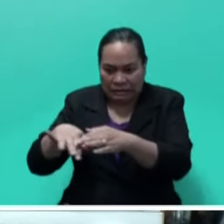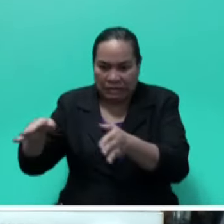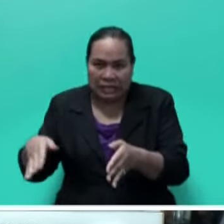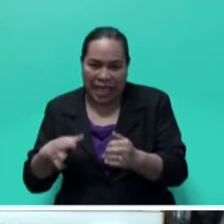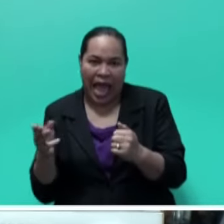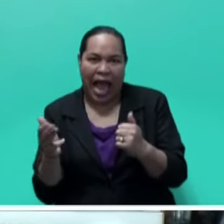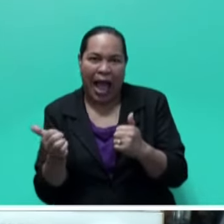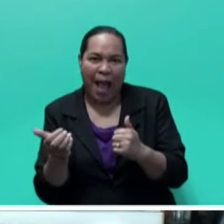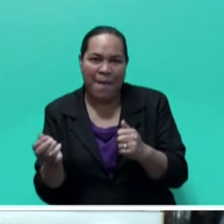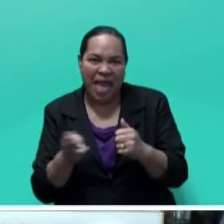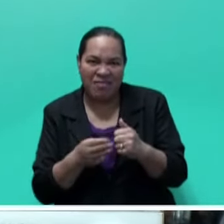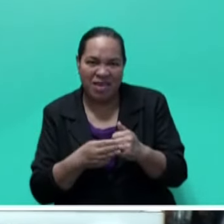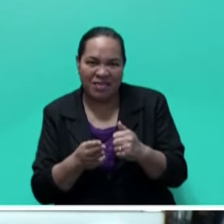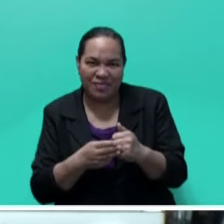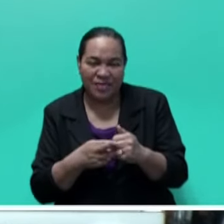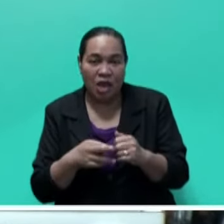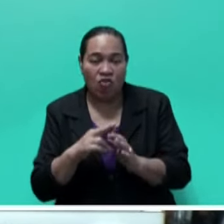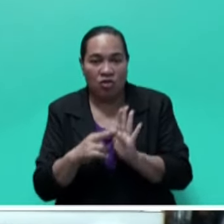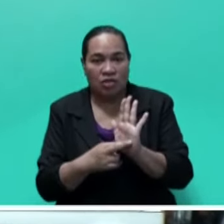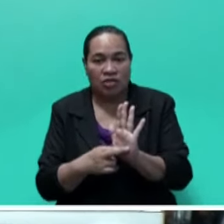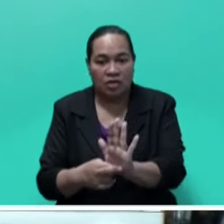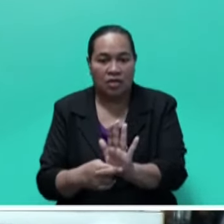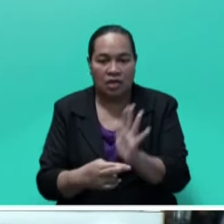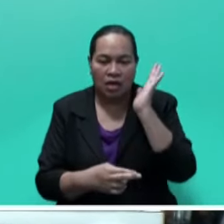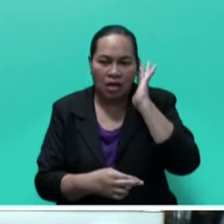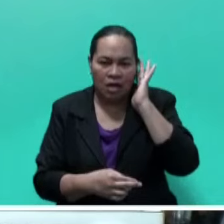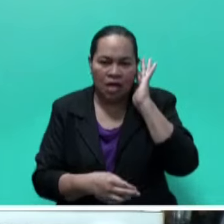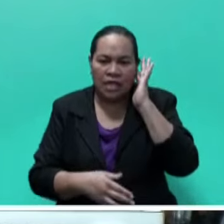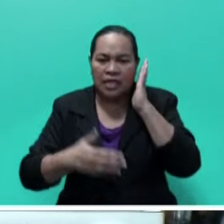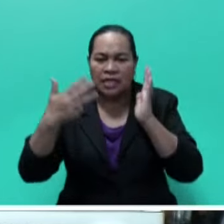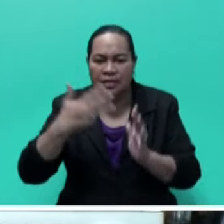amendment regulations ni tinika diwa dio sanga vulka ndua.